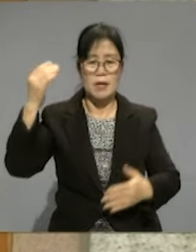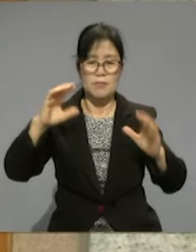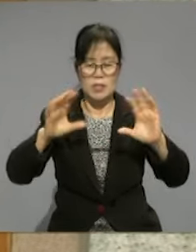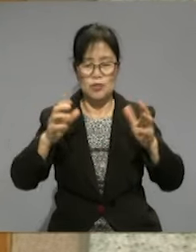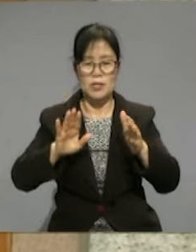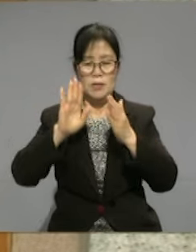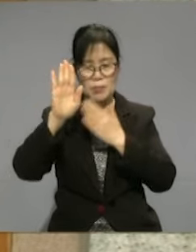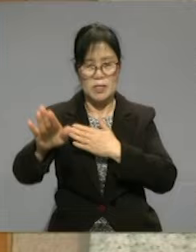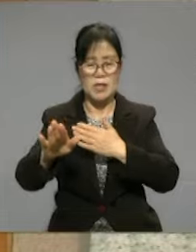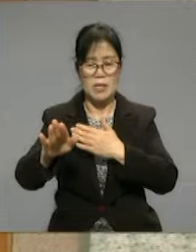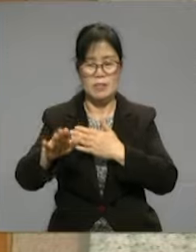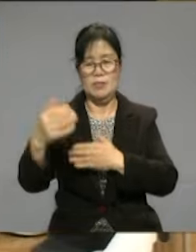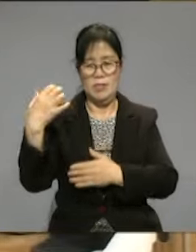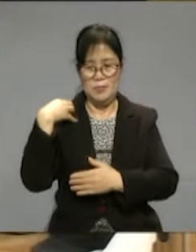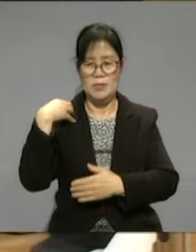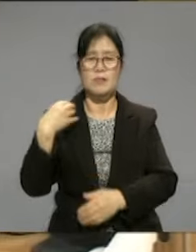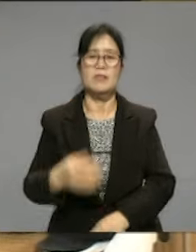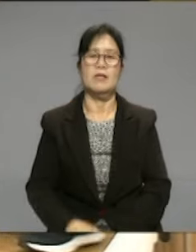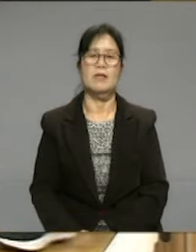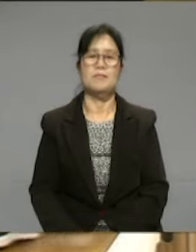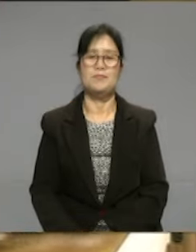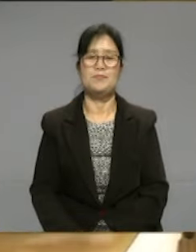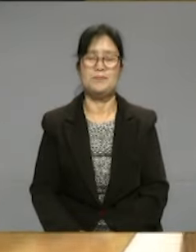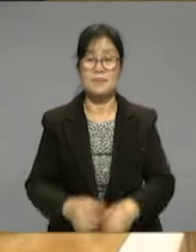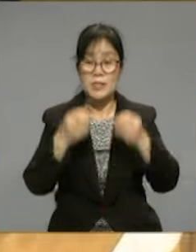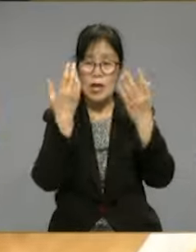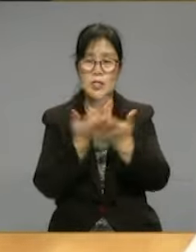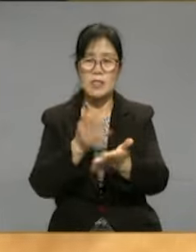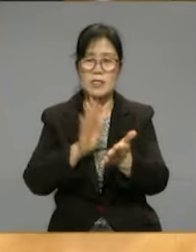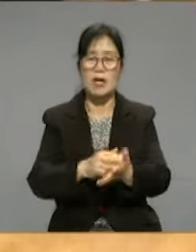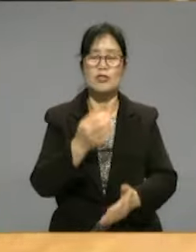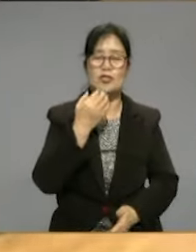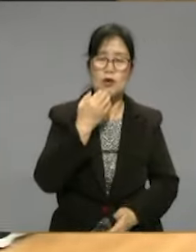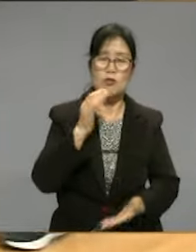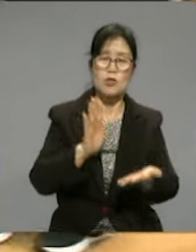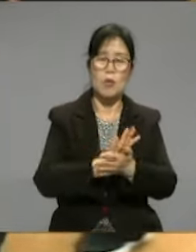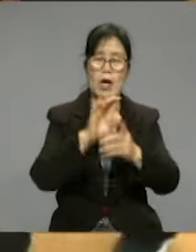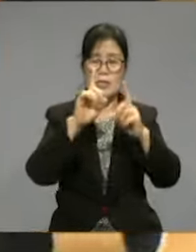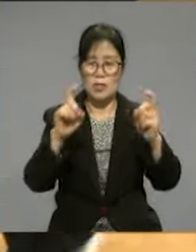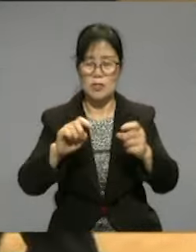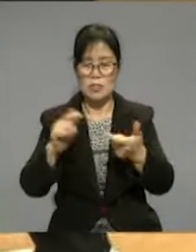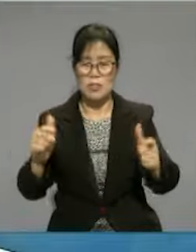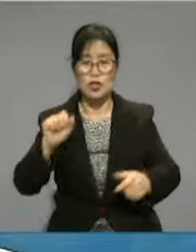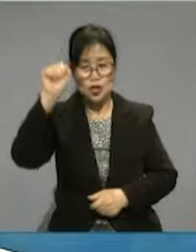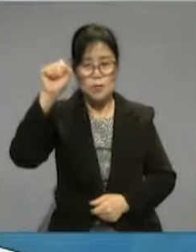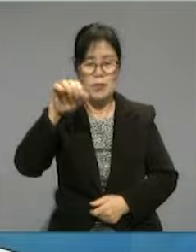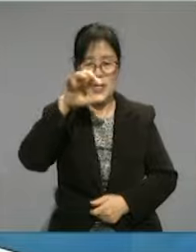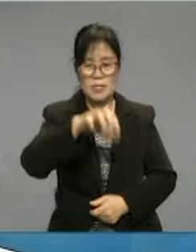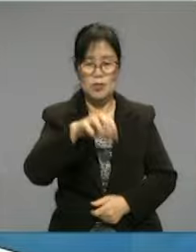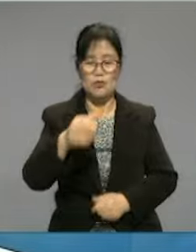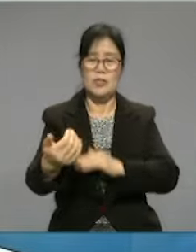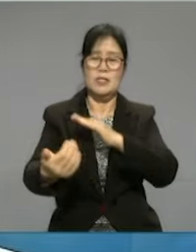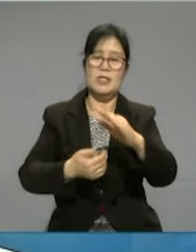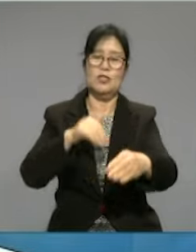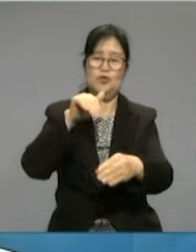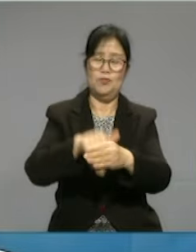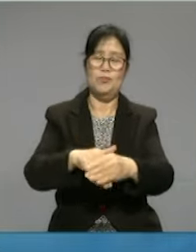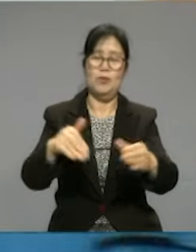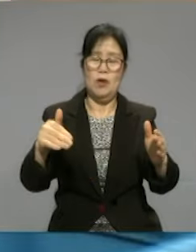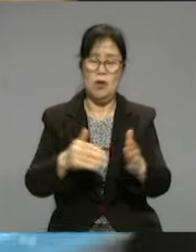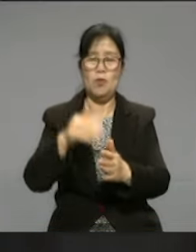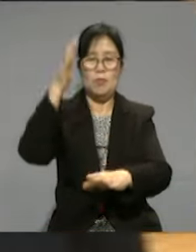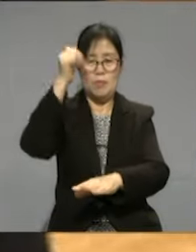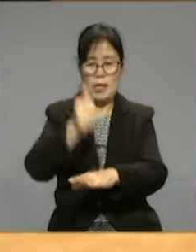대한민국 미래를 좌우합니다 개혁 신당은 서울과 화성을 등 후보자들의 출마 지역구에서 사전 투표를 하고